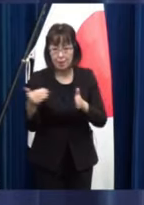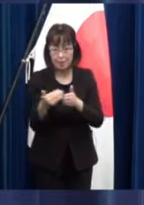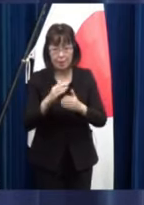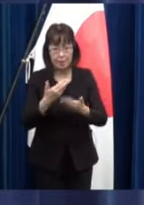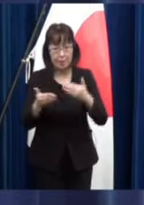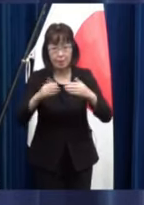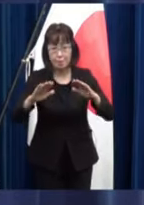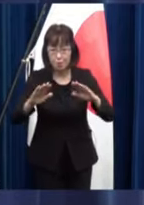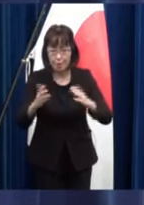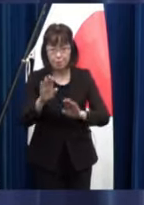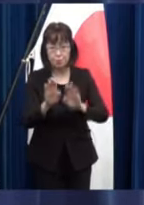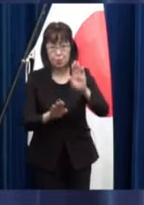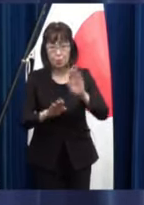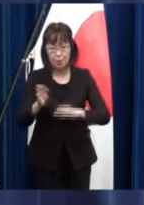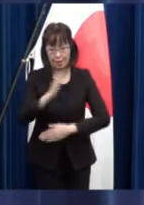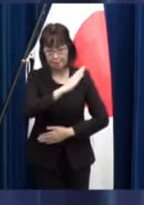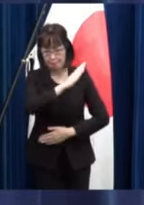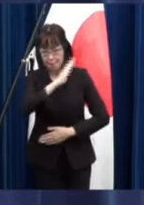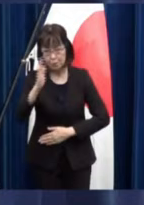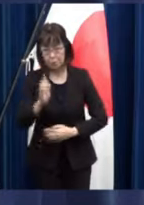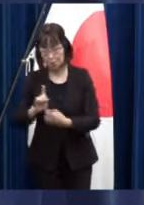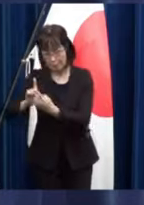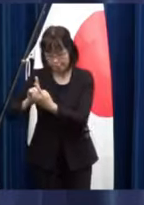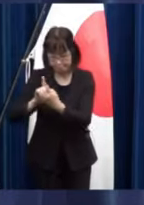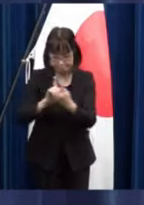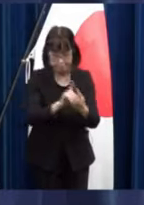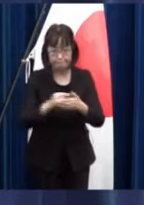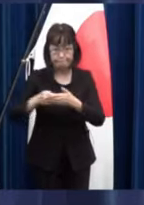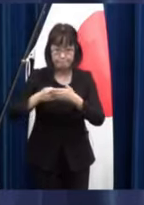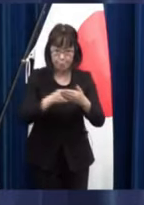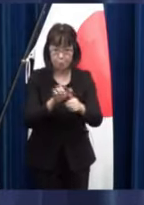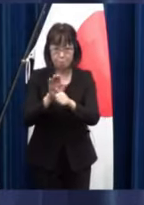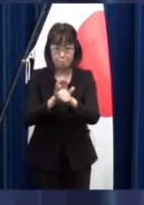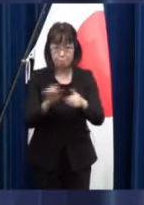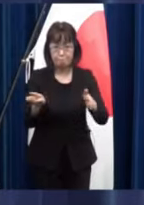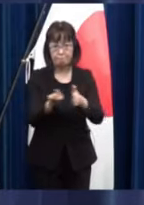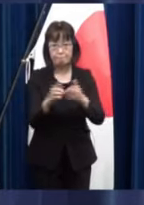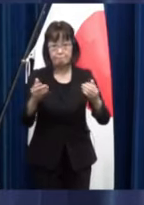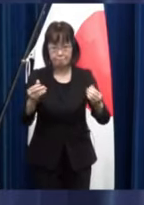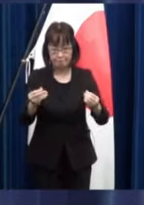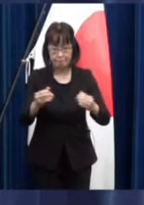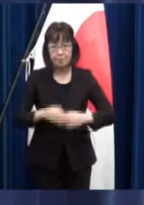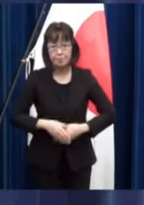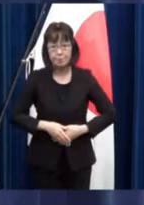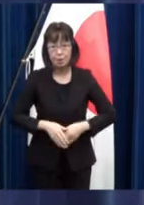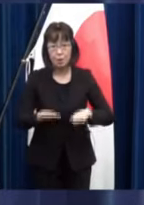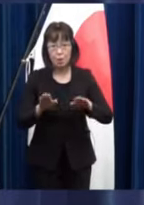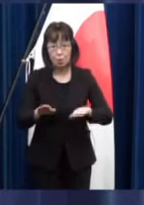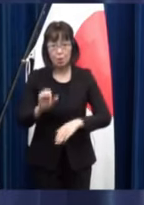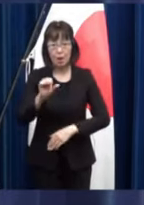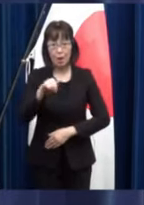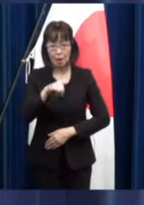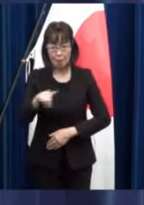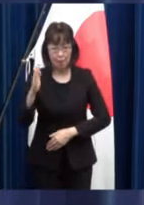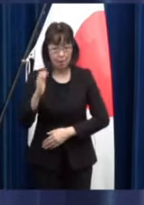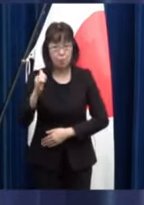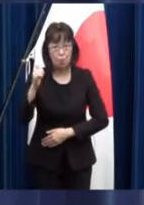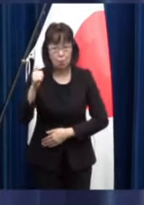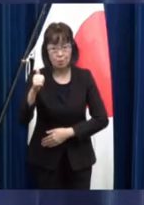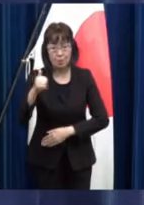に真正面から対処をしてまいりました。今回安倍総理が病気の